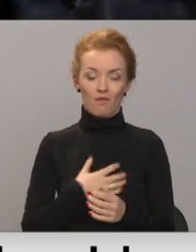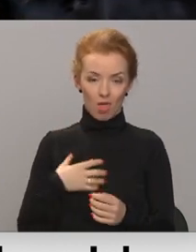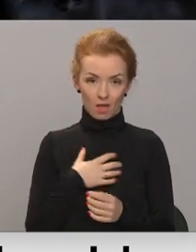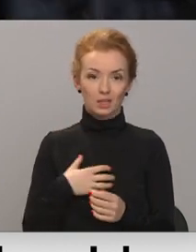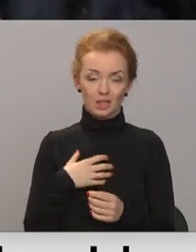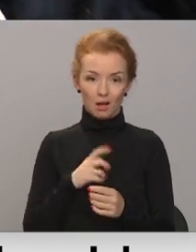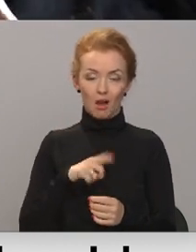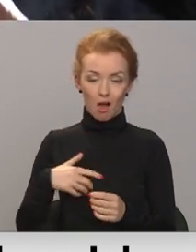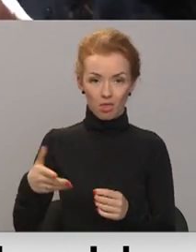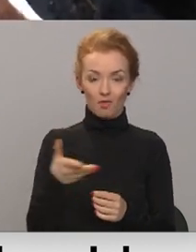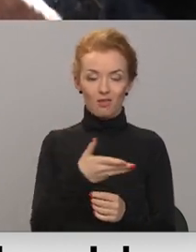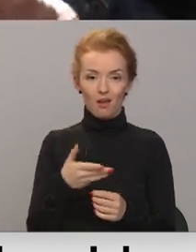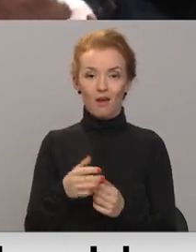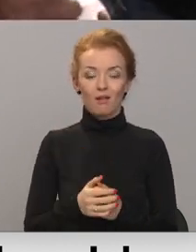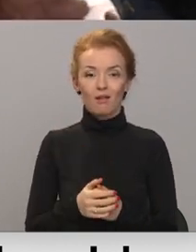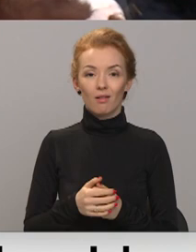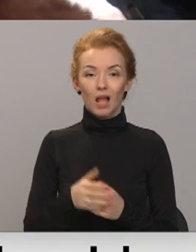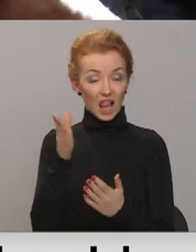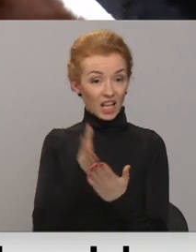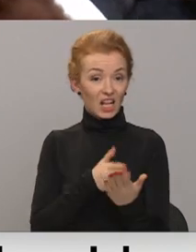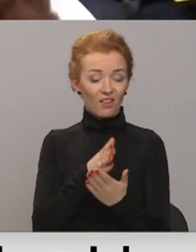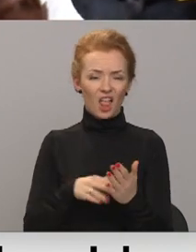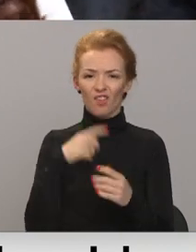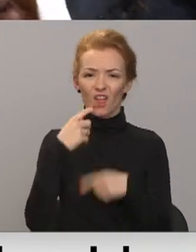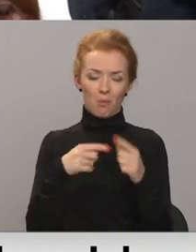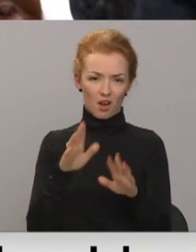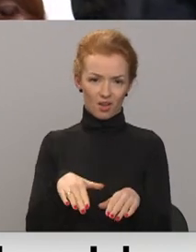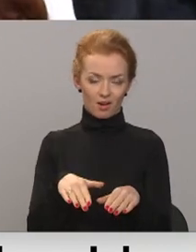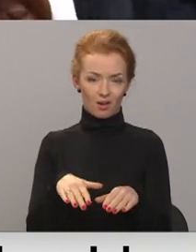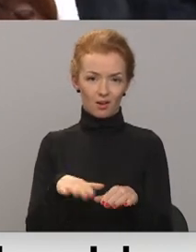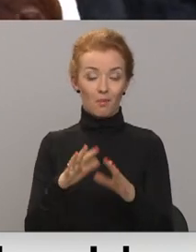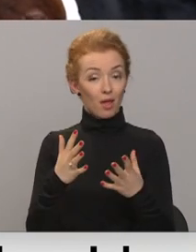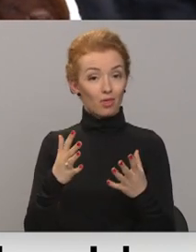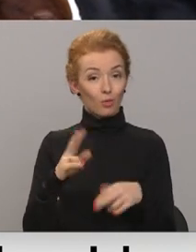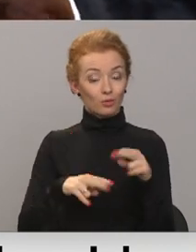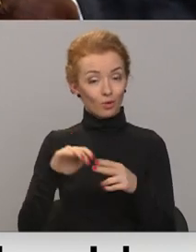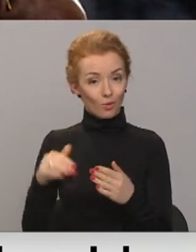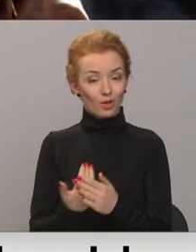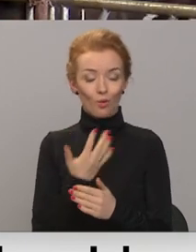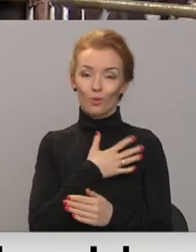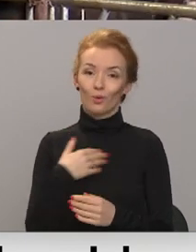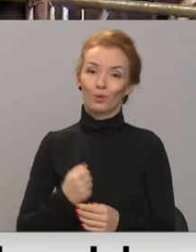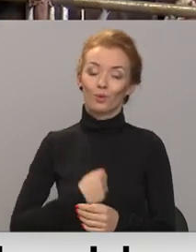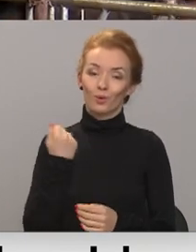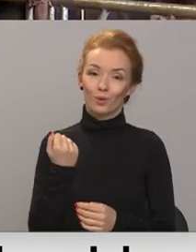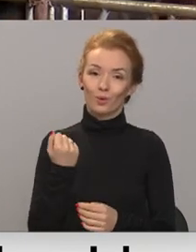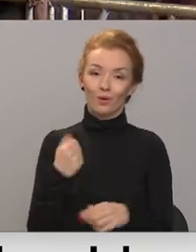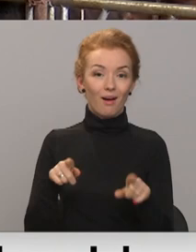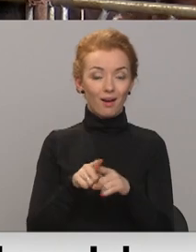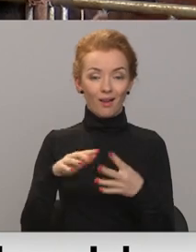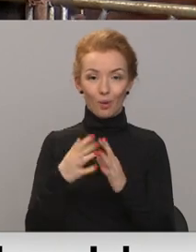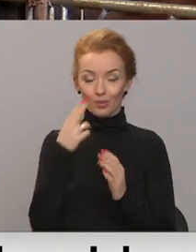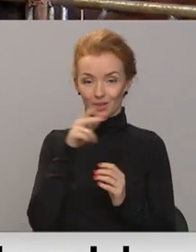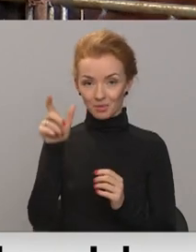mums Latvijā ir tomēr. Nolikvidēt var visu vienmēr, bet uzcelt no jauna ir ļoti grūši. Tāpat